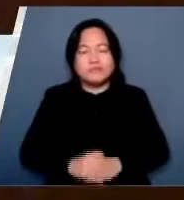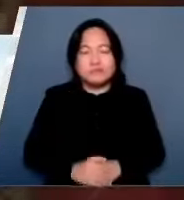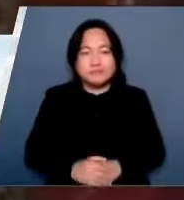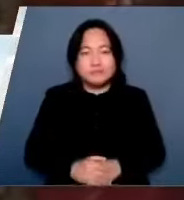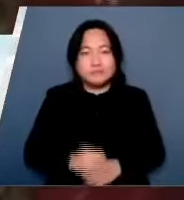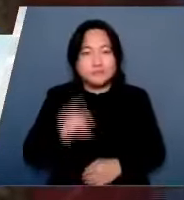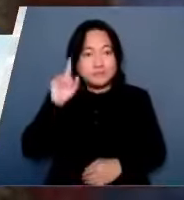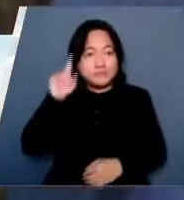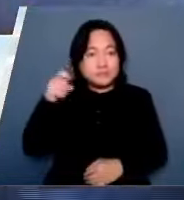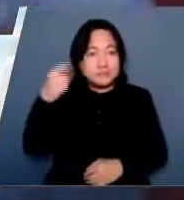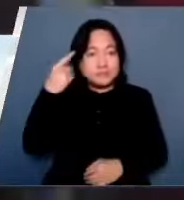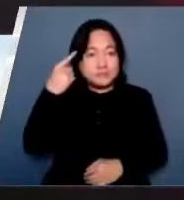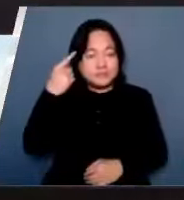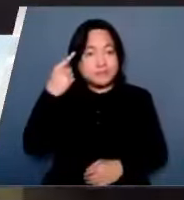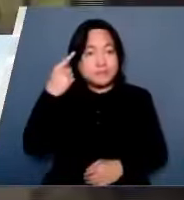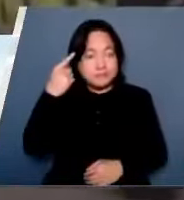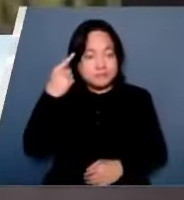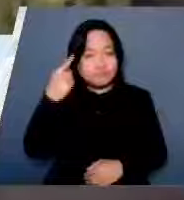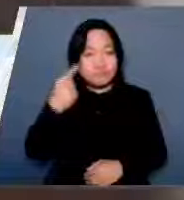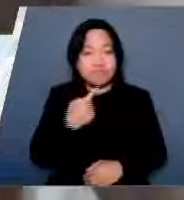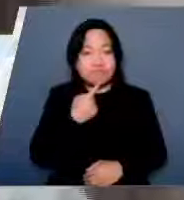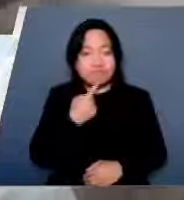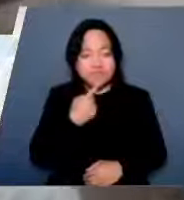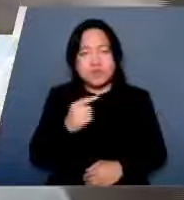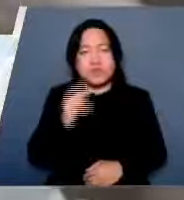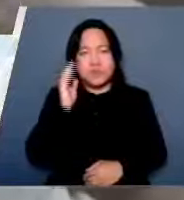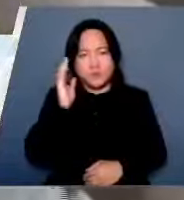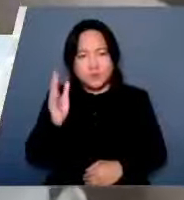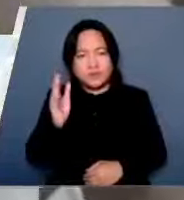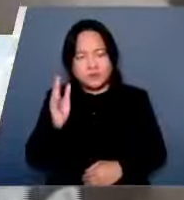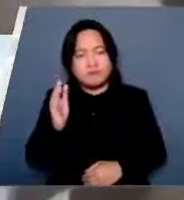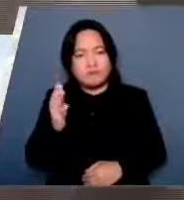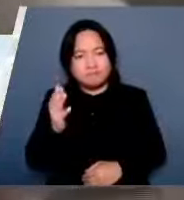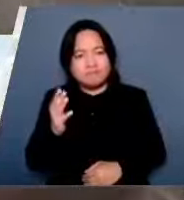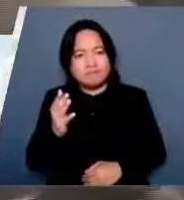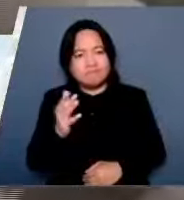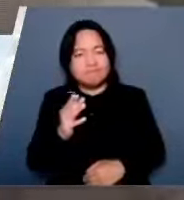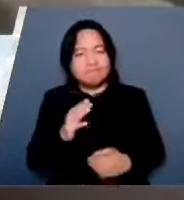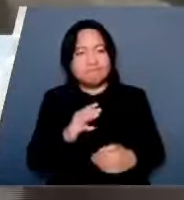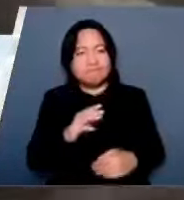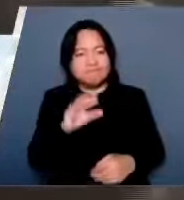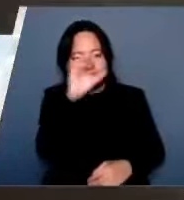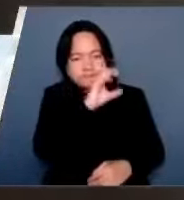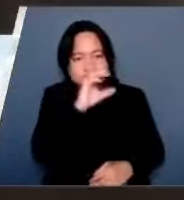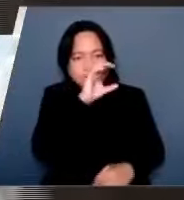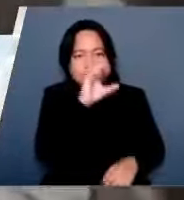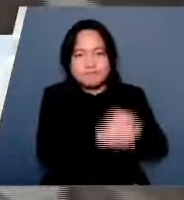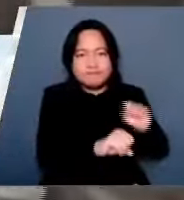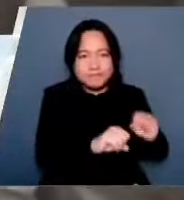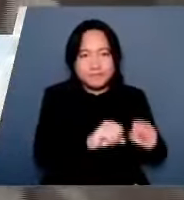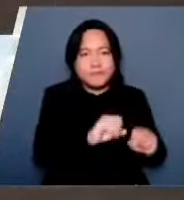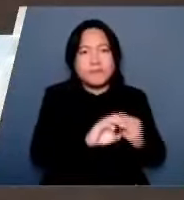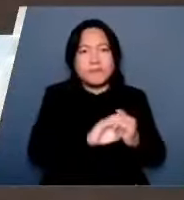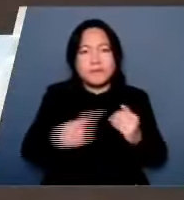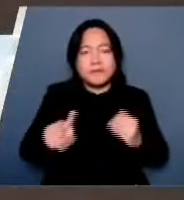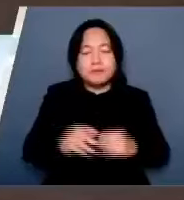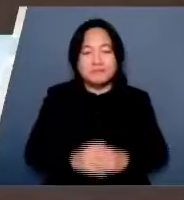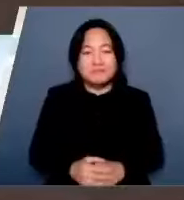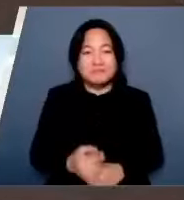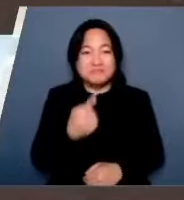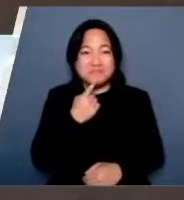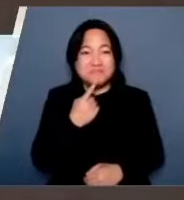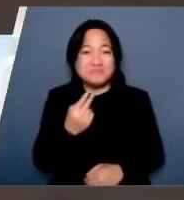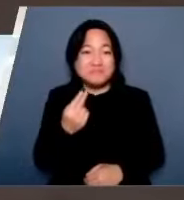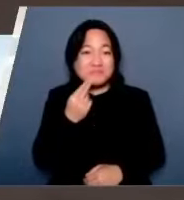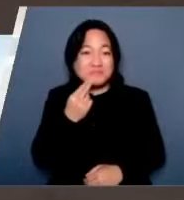biktima. Tumagi namang magbigay na payag ang mga pulis. Base sa mga ulat, matagal ng problema sa Northern Nigeria ang